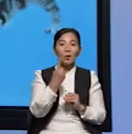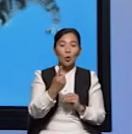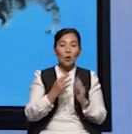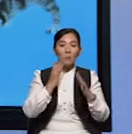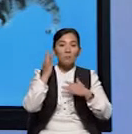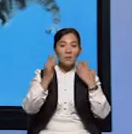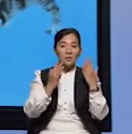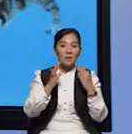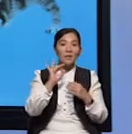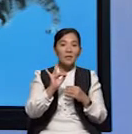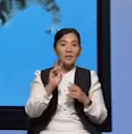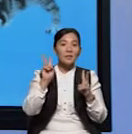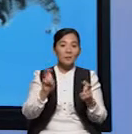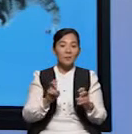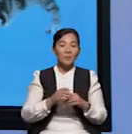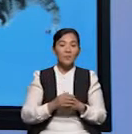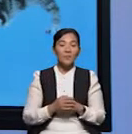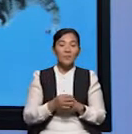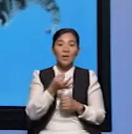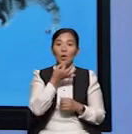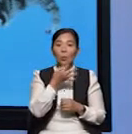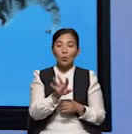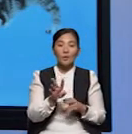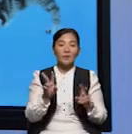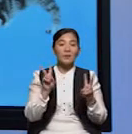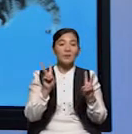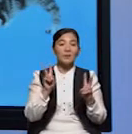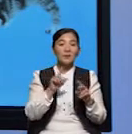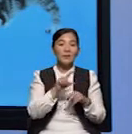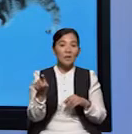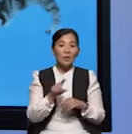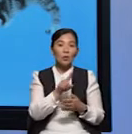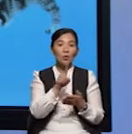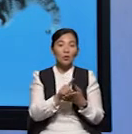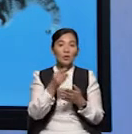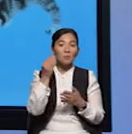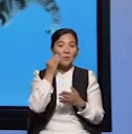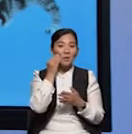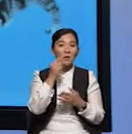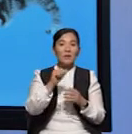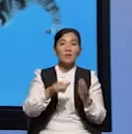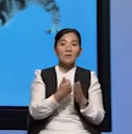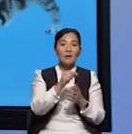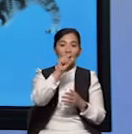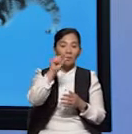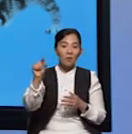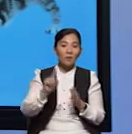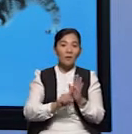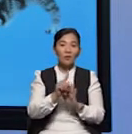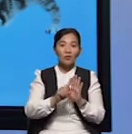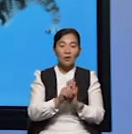одной мыслью и темой. Любой текст должен иметь заголовок,